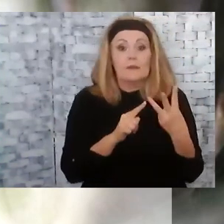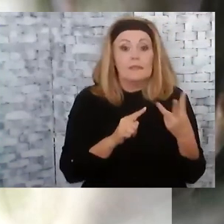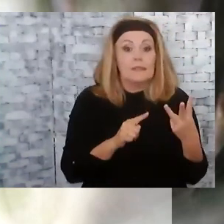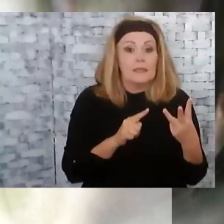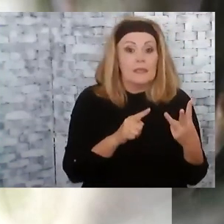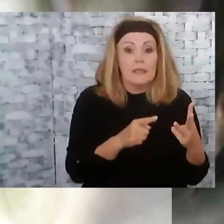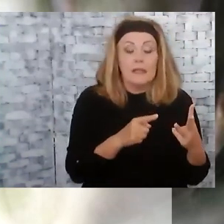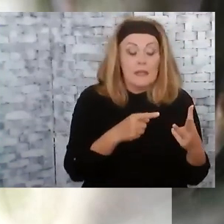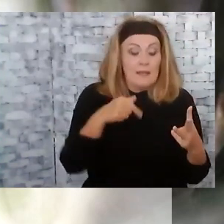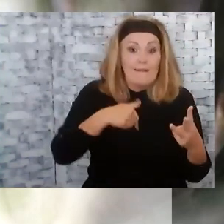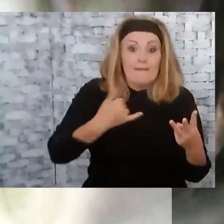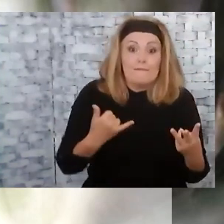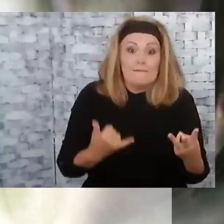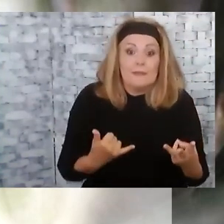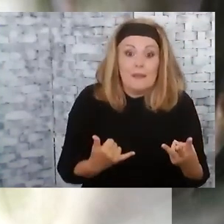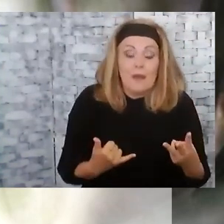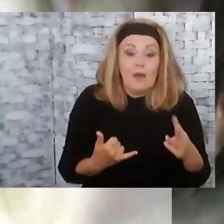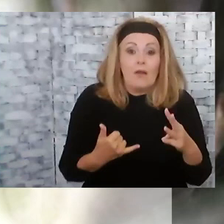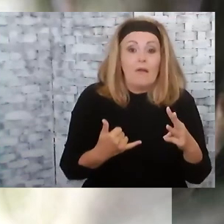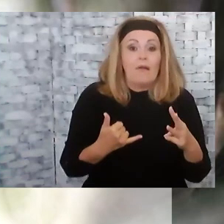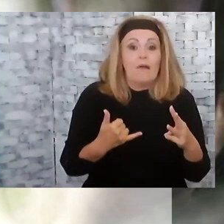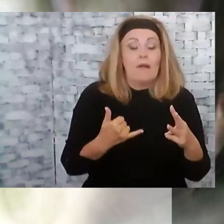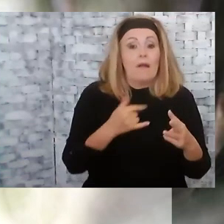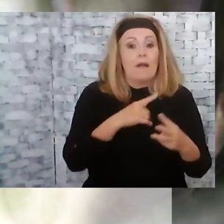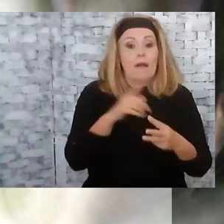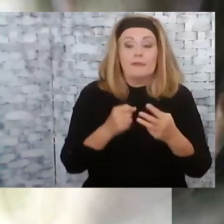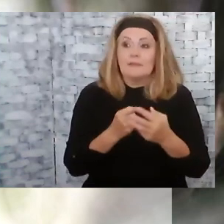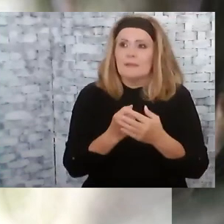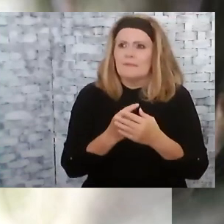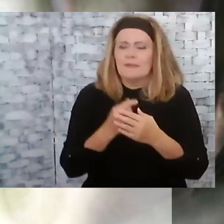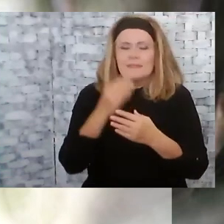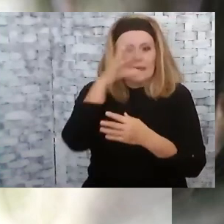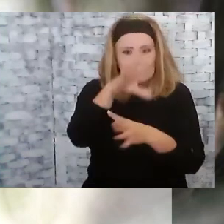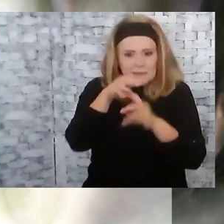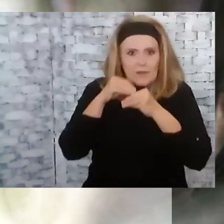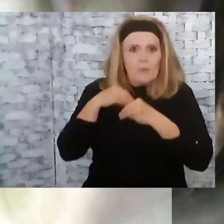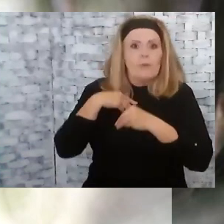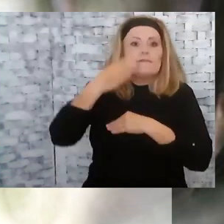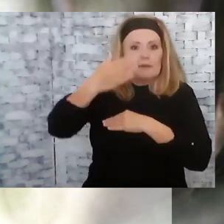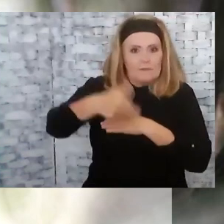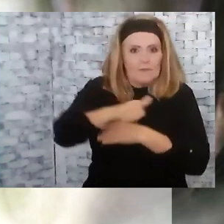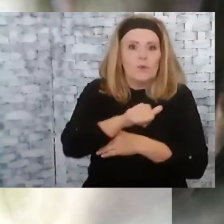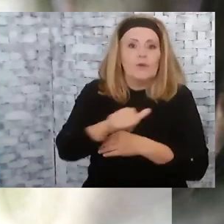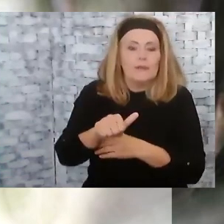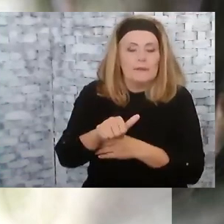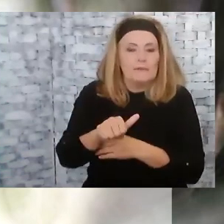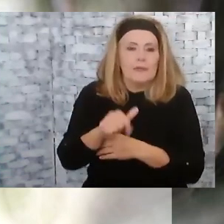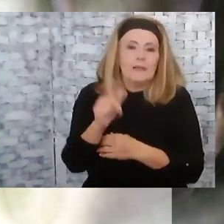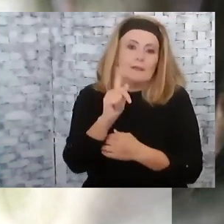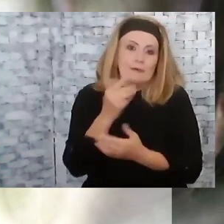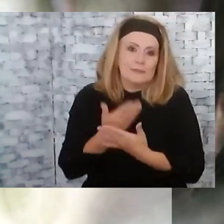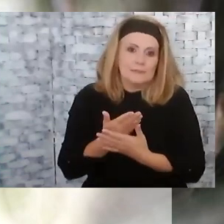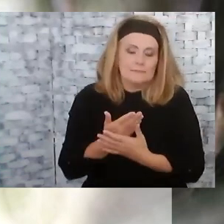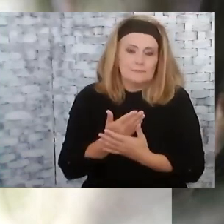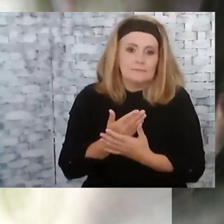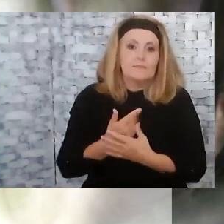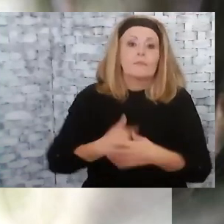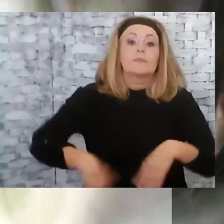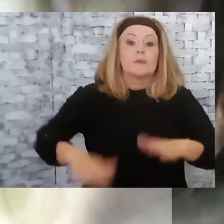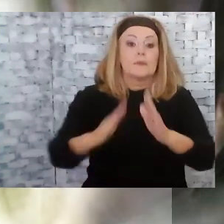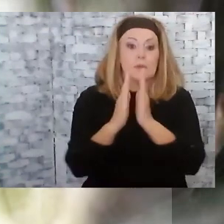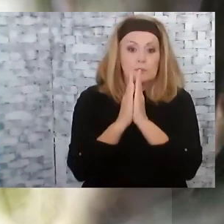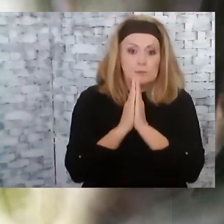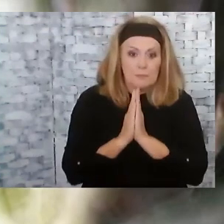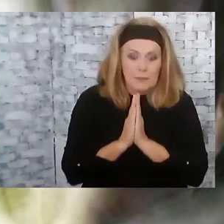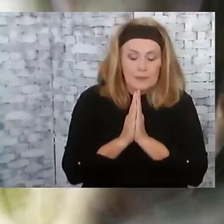Wat sal jy uit vandag se belewenis wil saamvat vir die week wat voorlê? Kom ons ontvang die seën